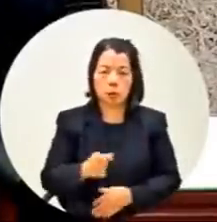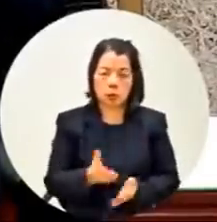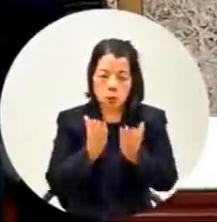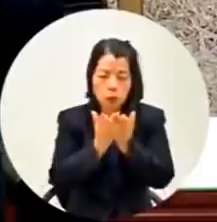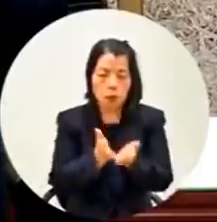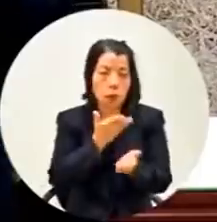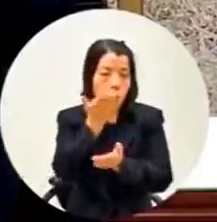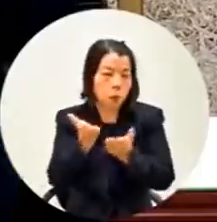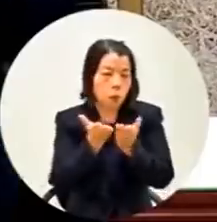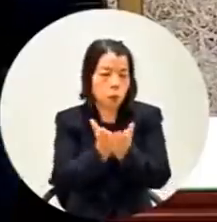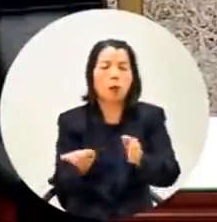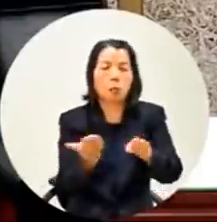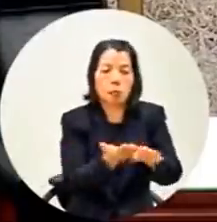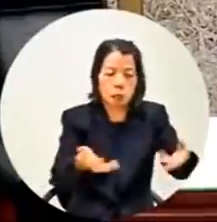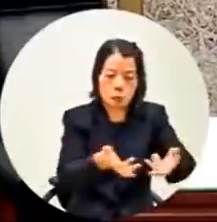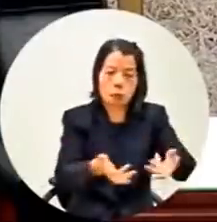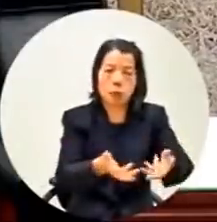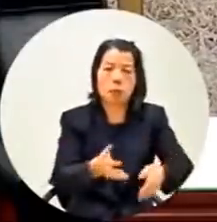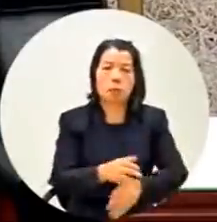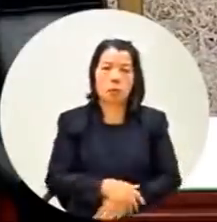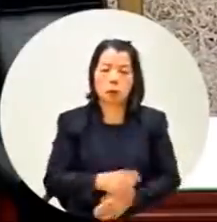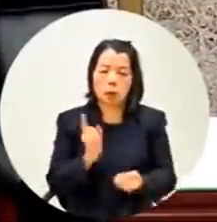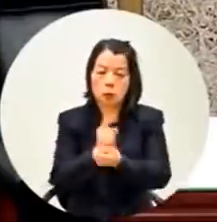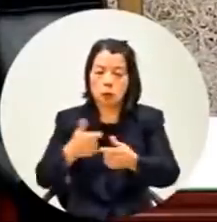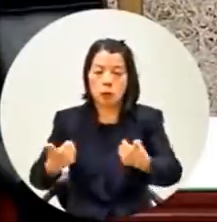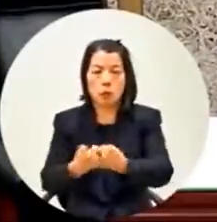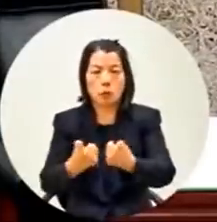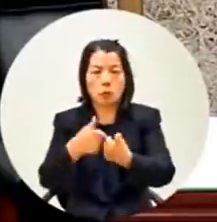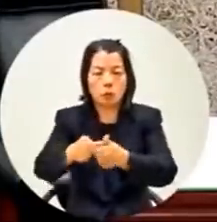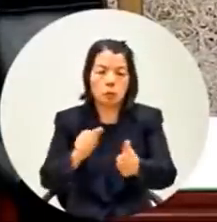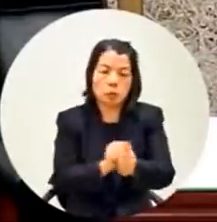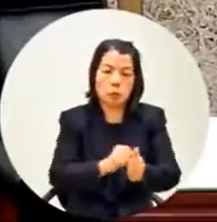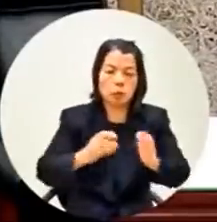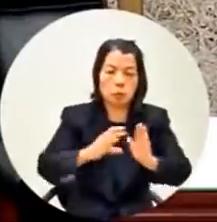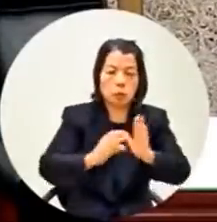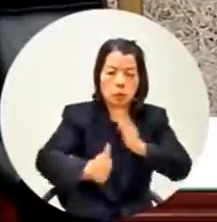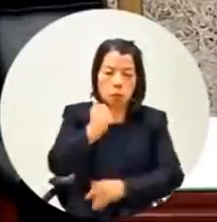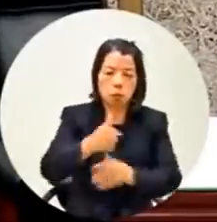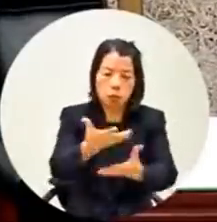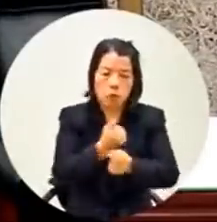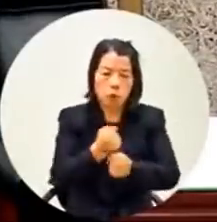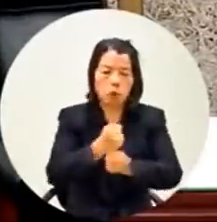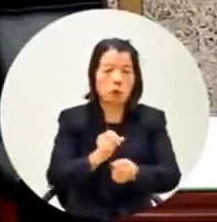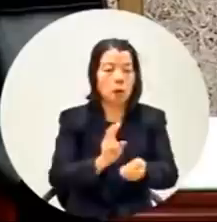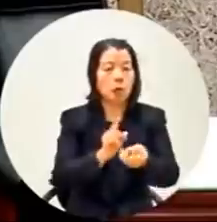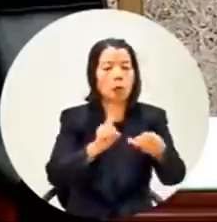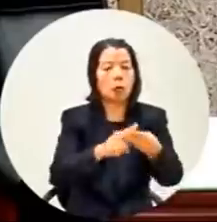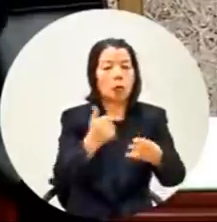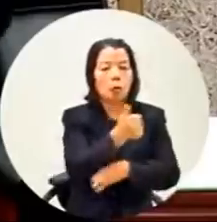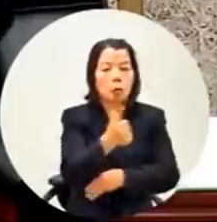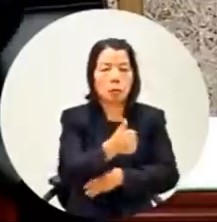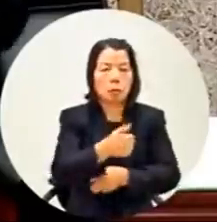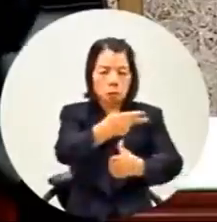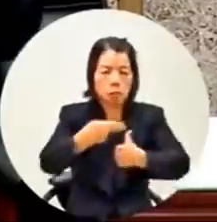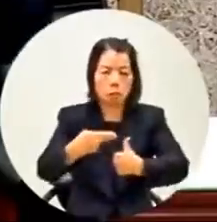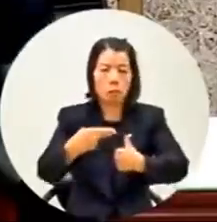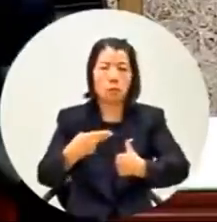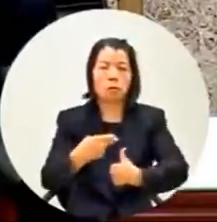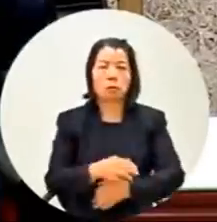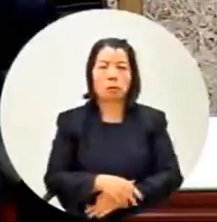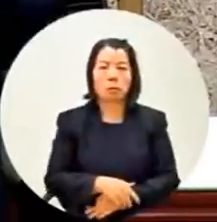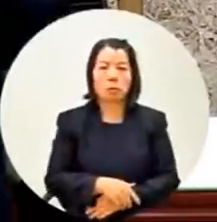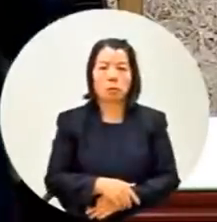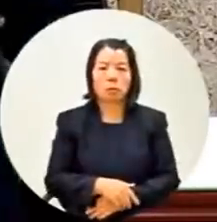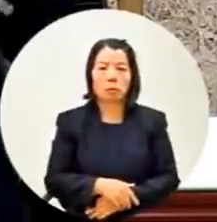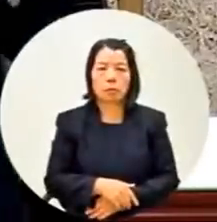码头。结果我们的会议主席副局长接到王端忍的电话，指示什么？指